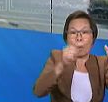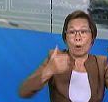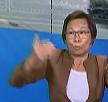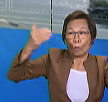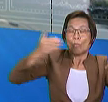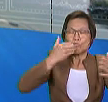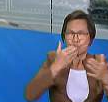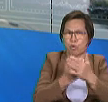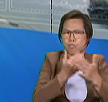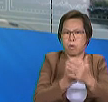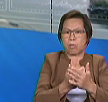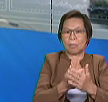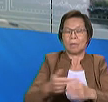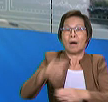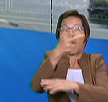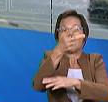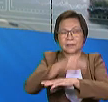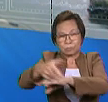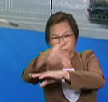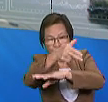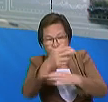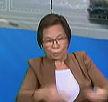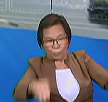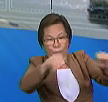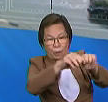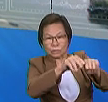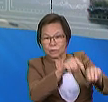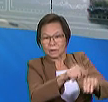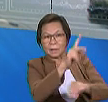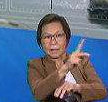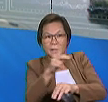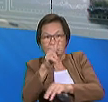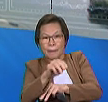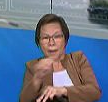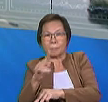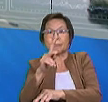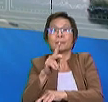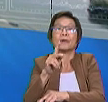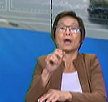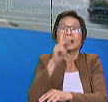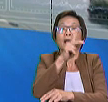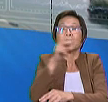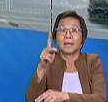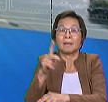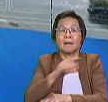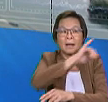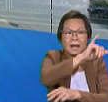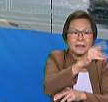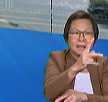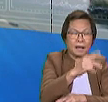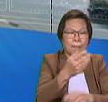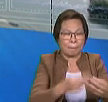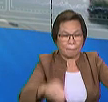juga baik tinjauan arti m di masjid at-taqwa Keke mm Kota Kinabalu dapati jawatankuasa